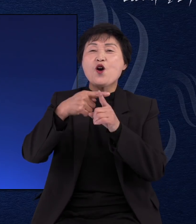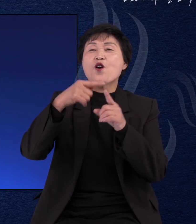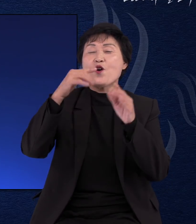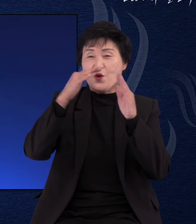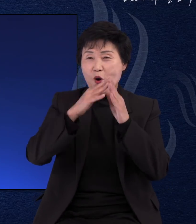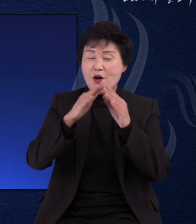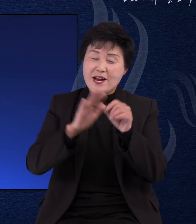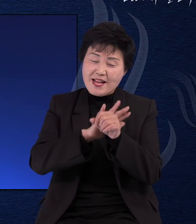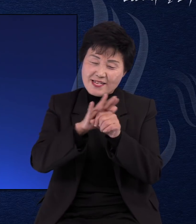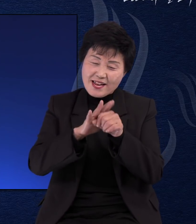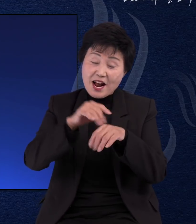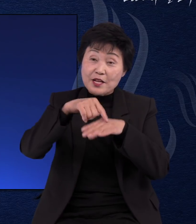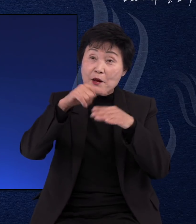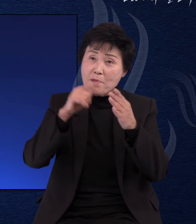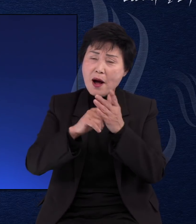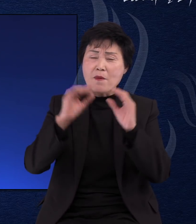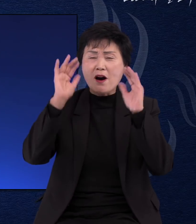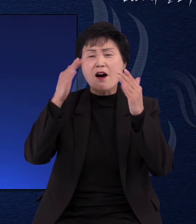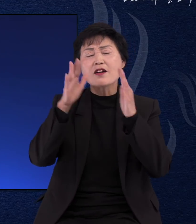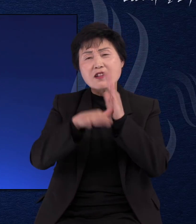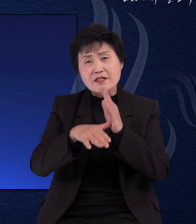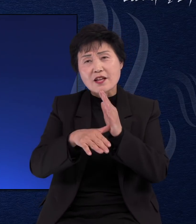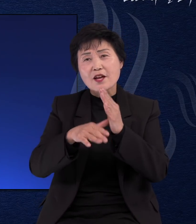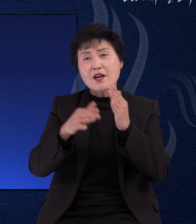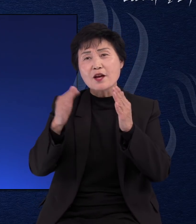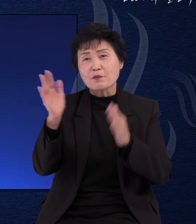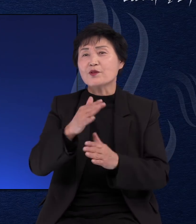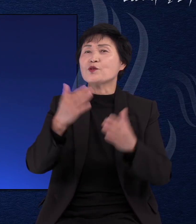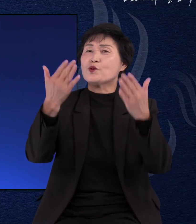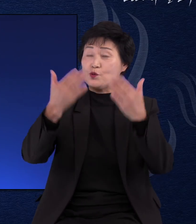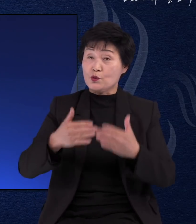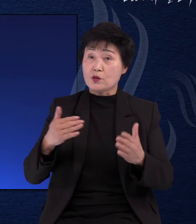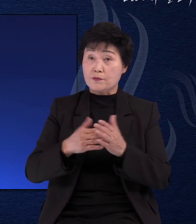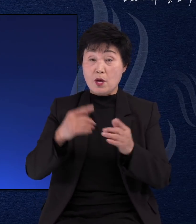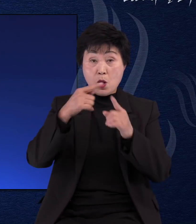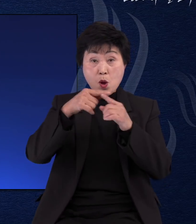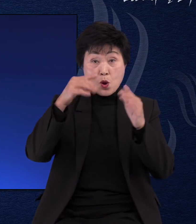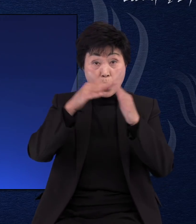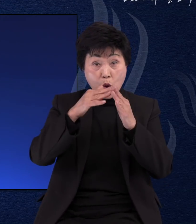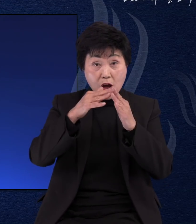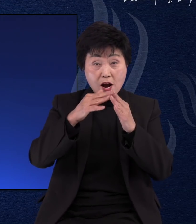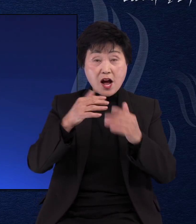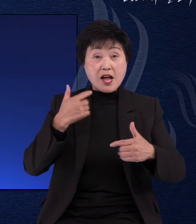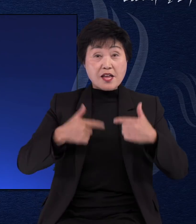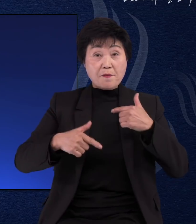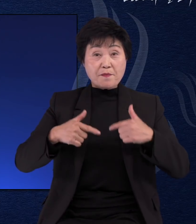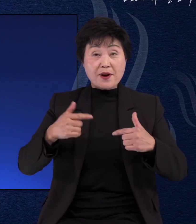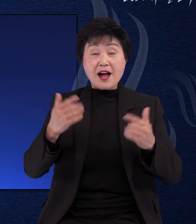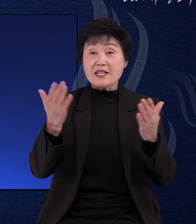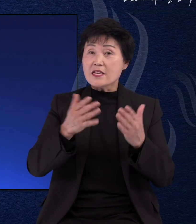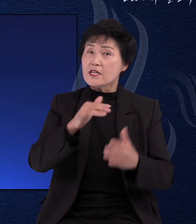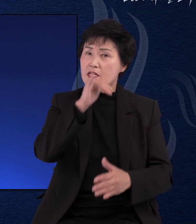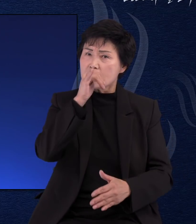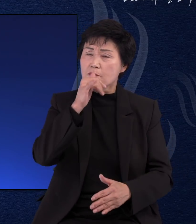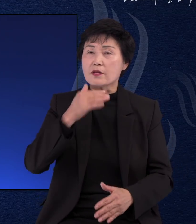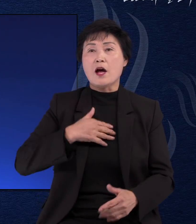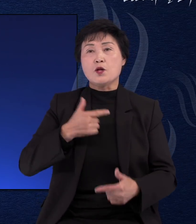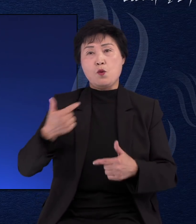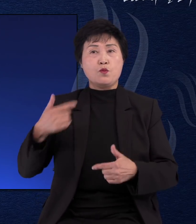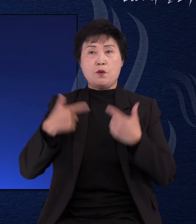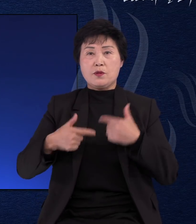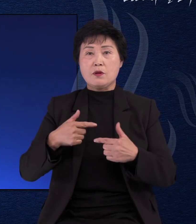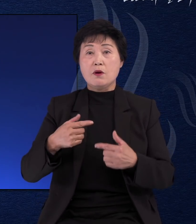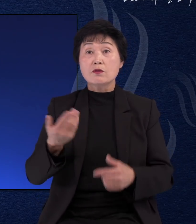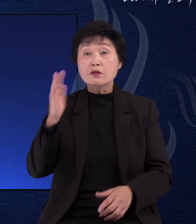적부터 부어주셨습니다. 교회가 기쁜 일이 있으면요, 제가 그렇게 기뻤어요. 근데 교회가 아프면요, 마음이